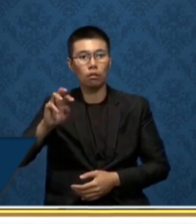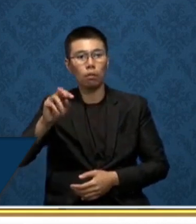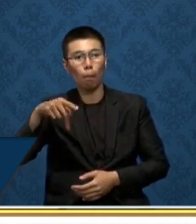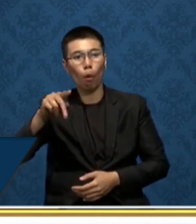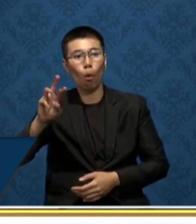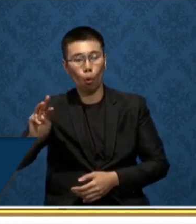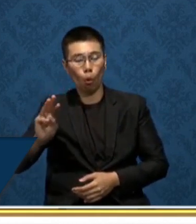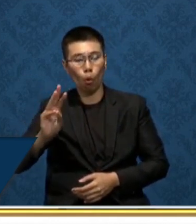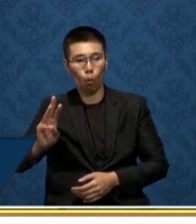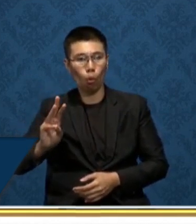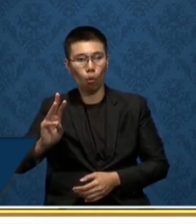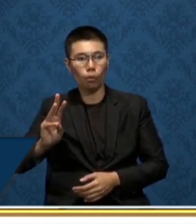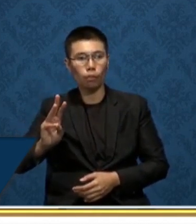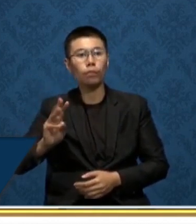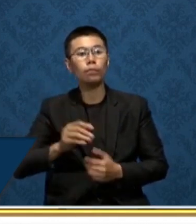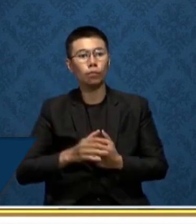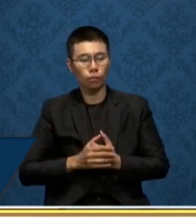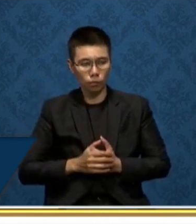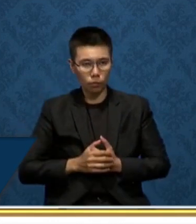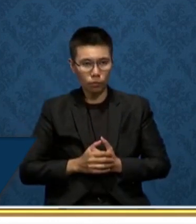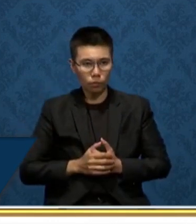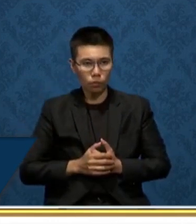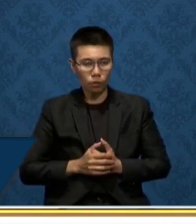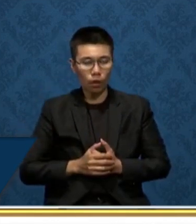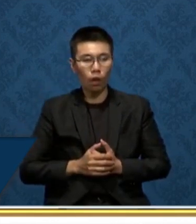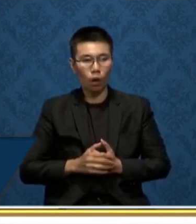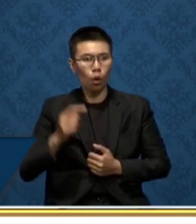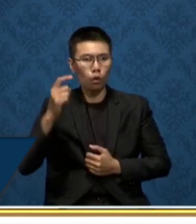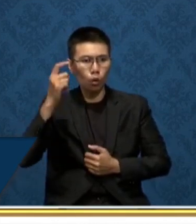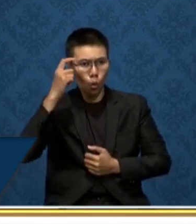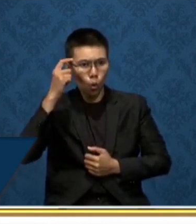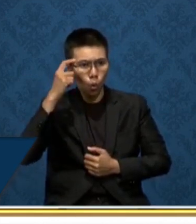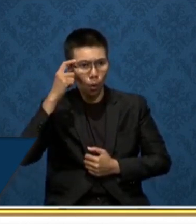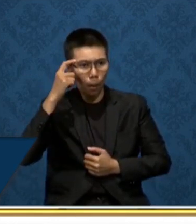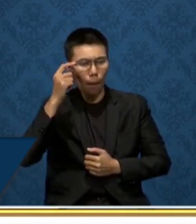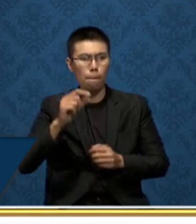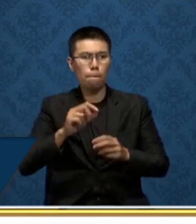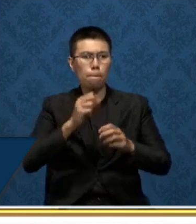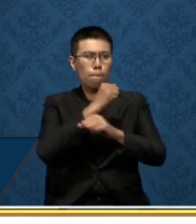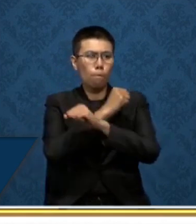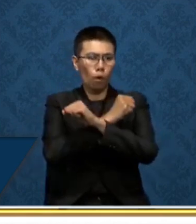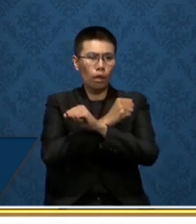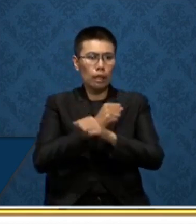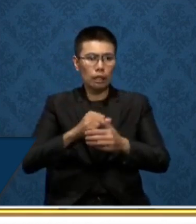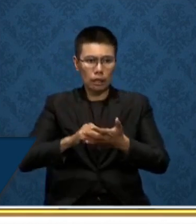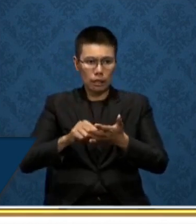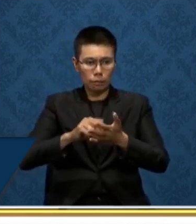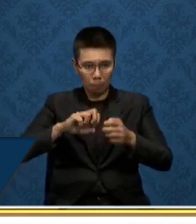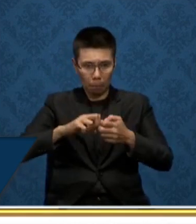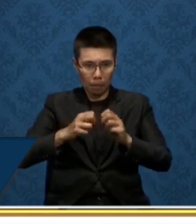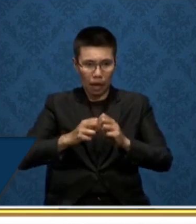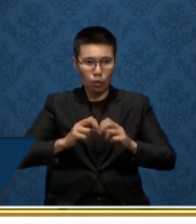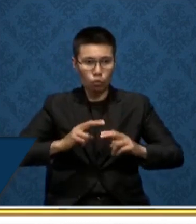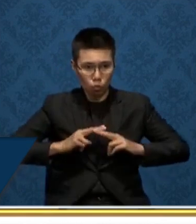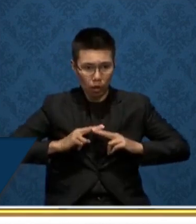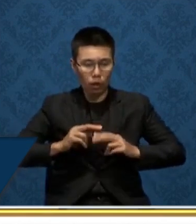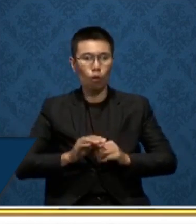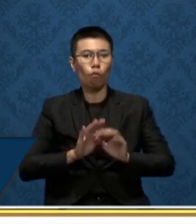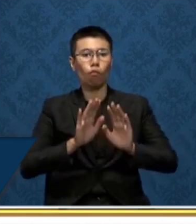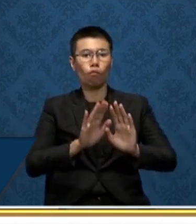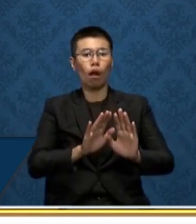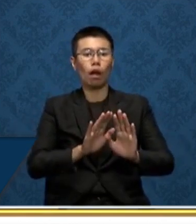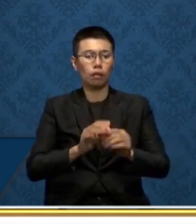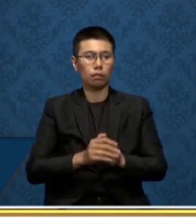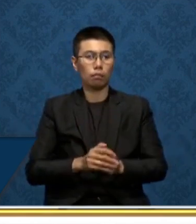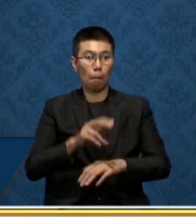ได้รับรู้เรื่องเหล่านี้เป็นติดไปเป็นจนโตนะครับเพื่อการแก้ปัญหาระยะยาวนะครับยังไงต้องขอขอบคุณนะครับฝากท่านประธ